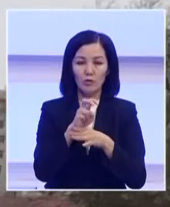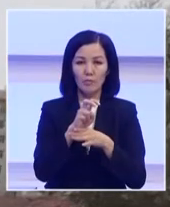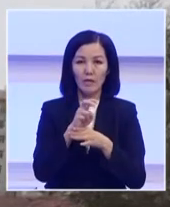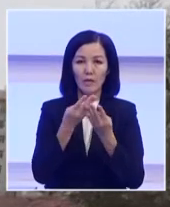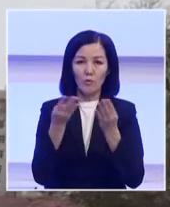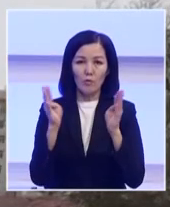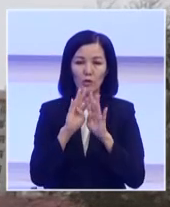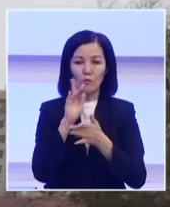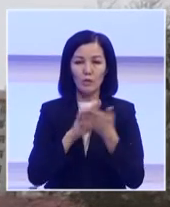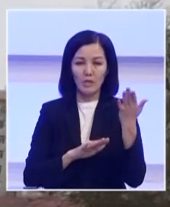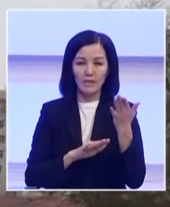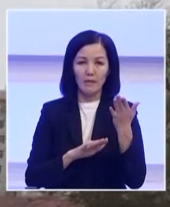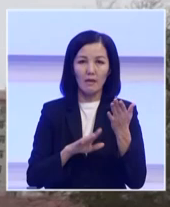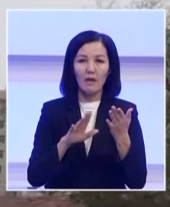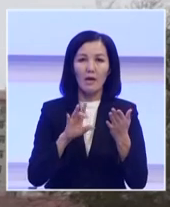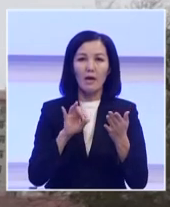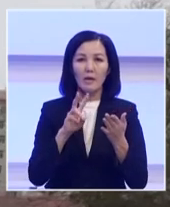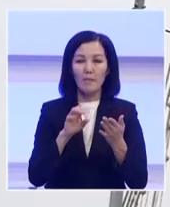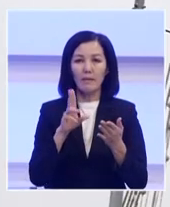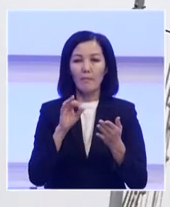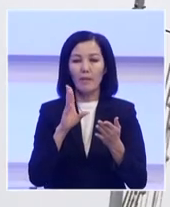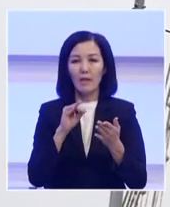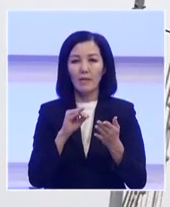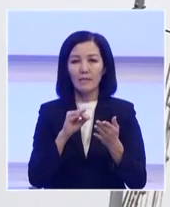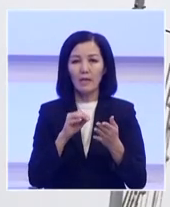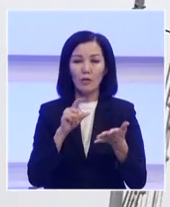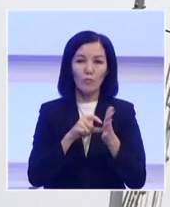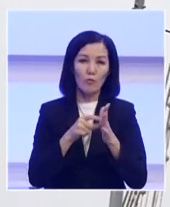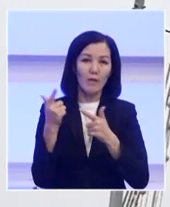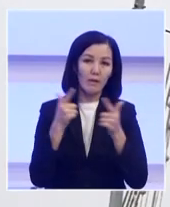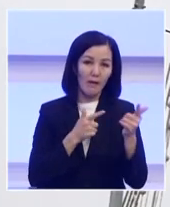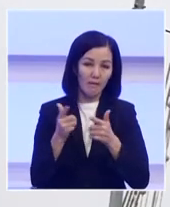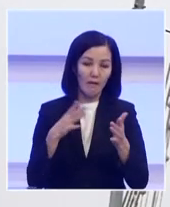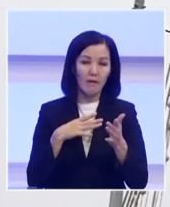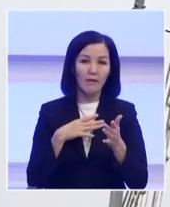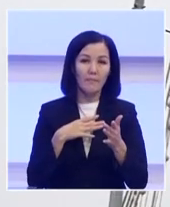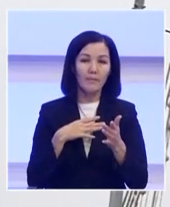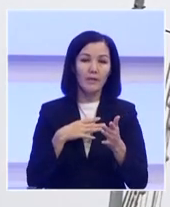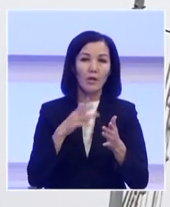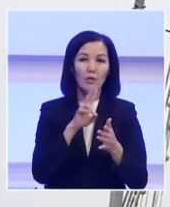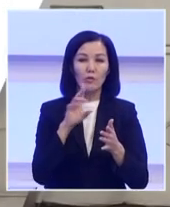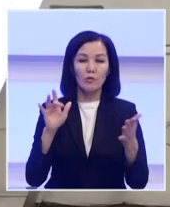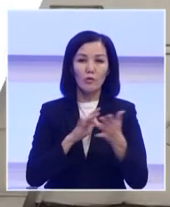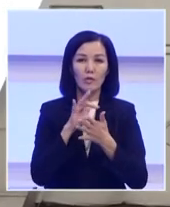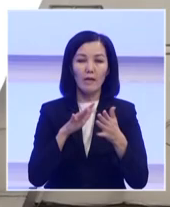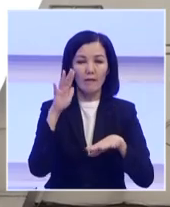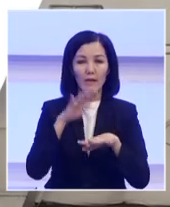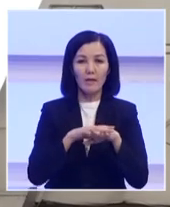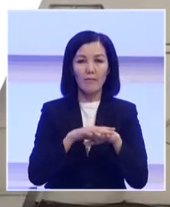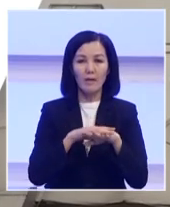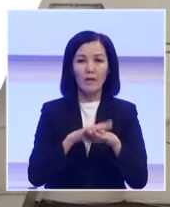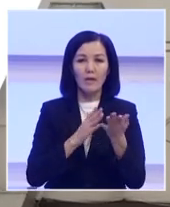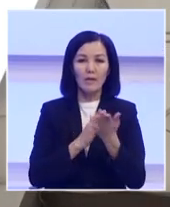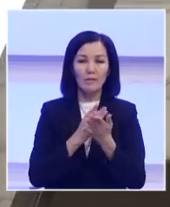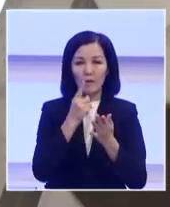оқшаулау жалғасады, ол үшін Рамада Плаза қонақ үйінде арнайы бөлмелер дайындалады. Сонымен қатар елорда әкімі қызметкерлерді қашықтықтан жұмыс